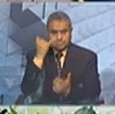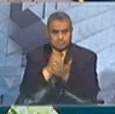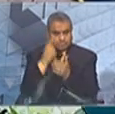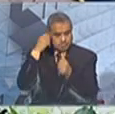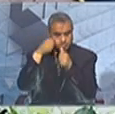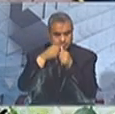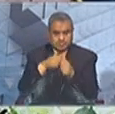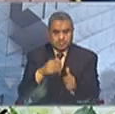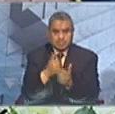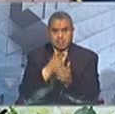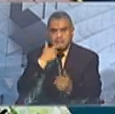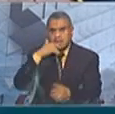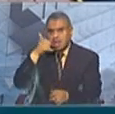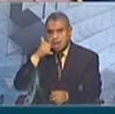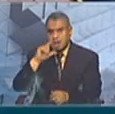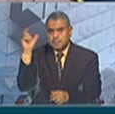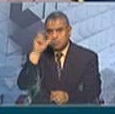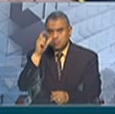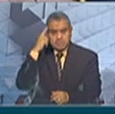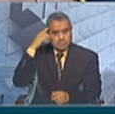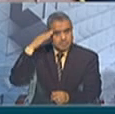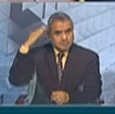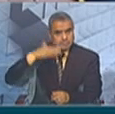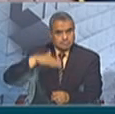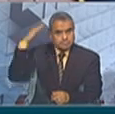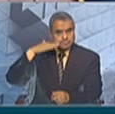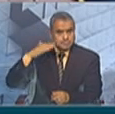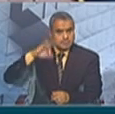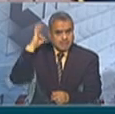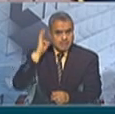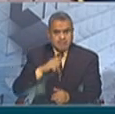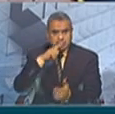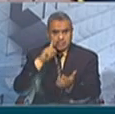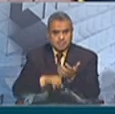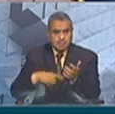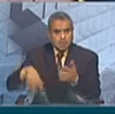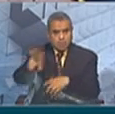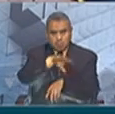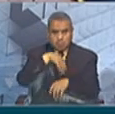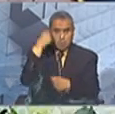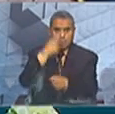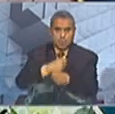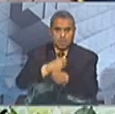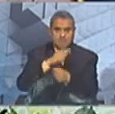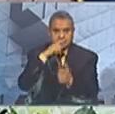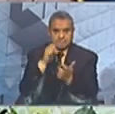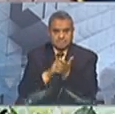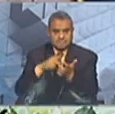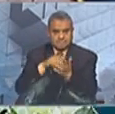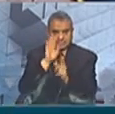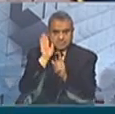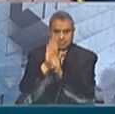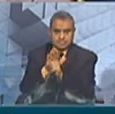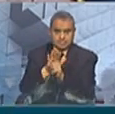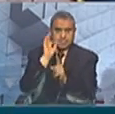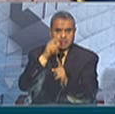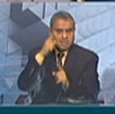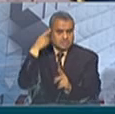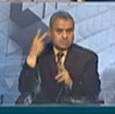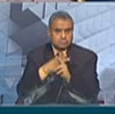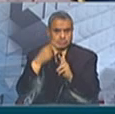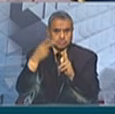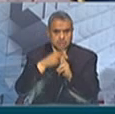عالمينا العربي والإسلامي، مؤكدين على موقفنا المبدئي والثابت في دعم خيارات الشعب